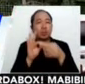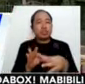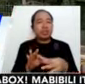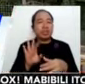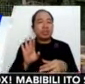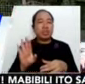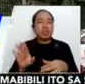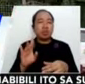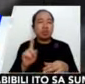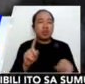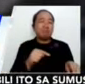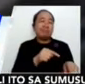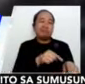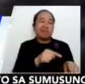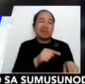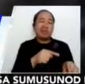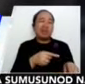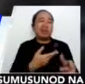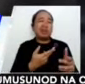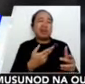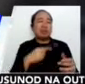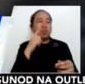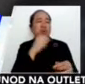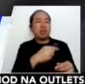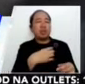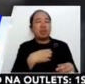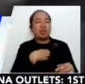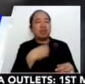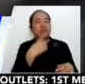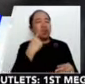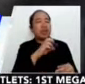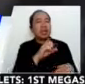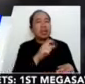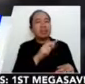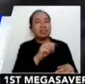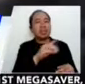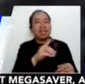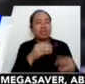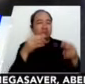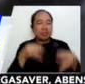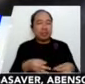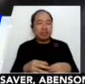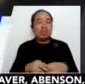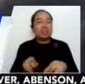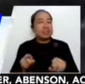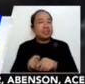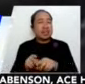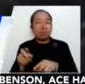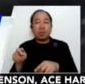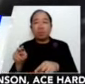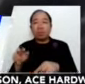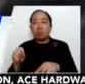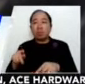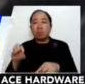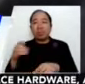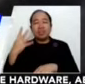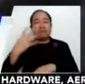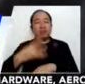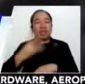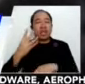Estrada. Nanatili naman ang conviction kay Napoles para sa four counts of corruption of public officials. Dahil